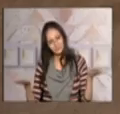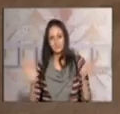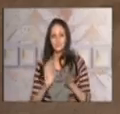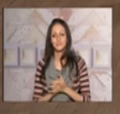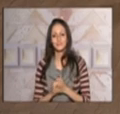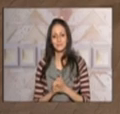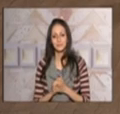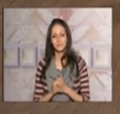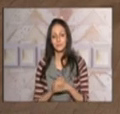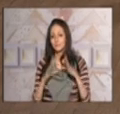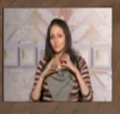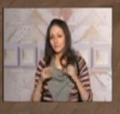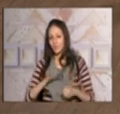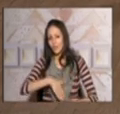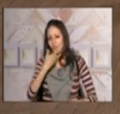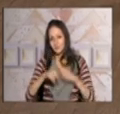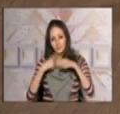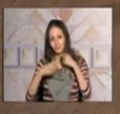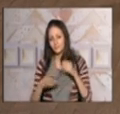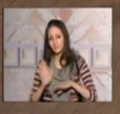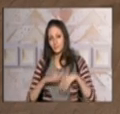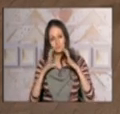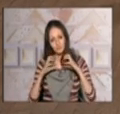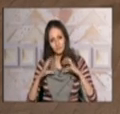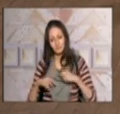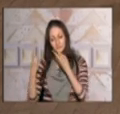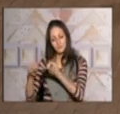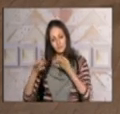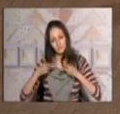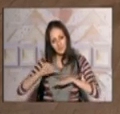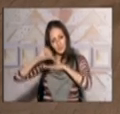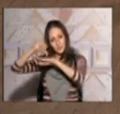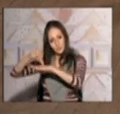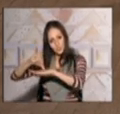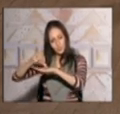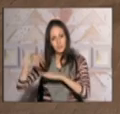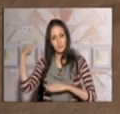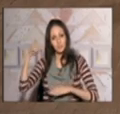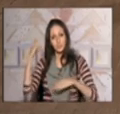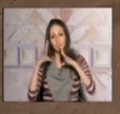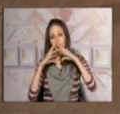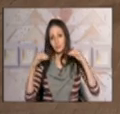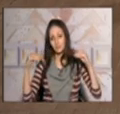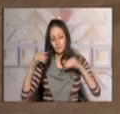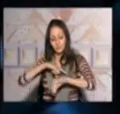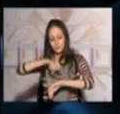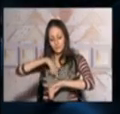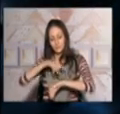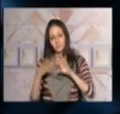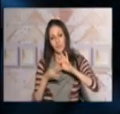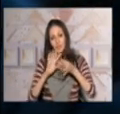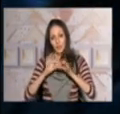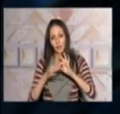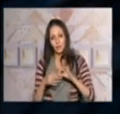بك. يعني يمكن عايزة أتكلم عن تفاصيل الزيارة، عايزة أتكلم عن التوقيت الخاص بالزيارة، عن العلاقات